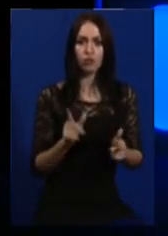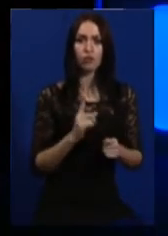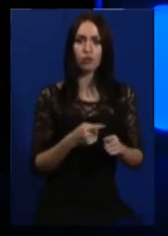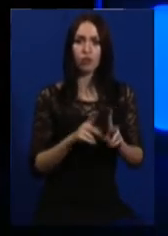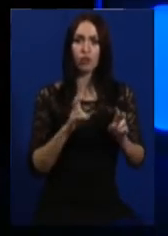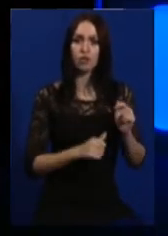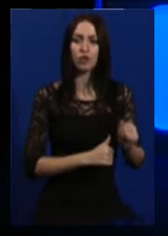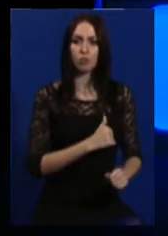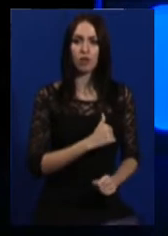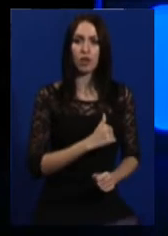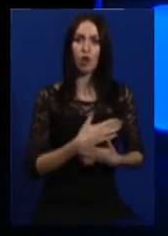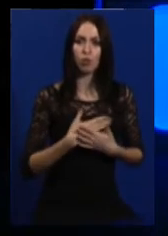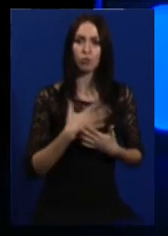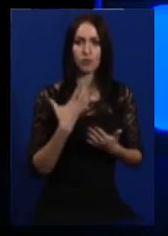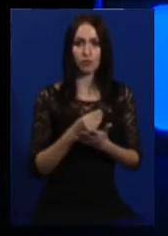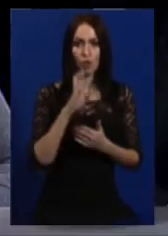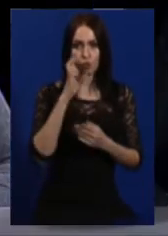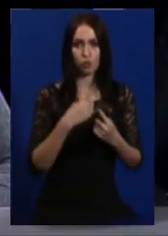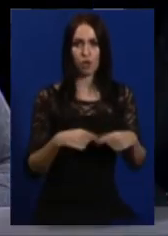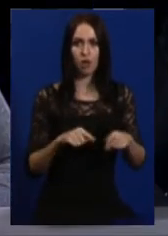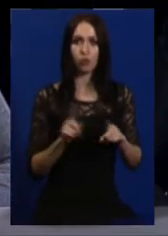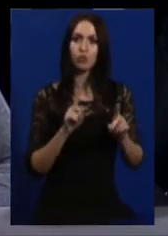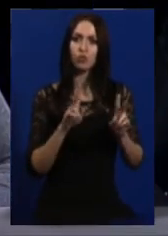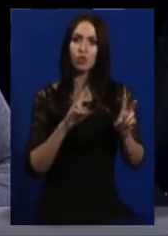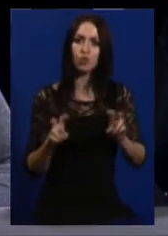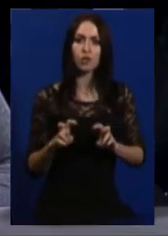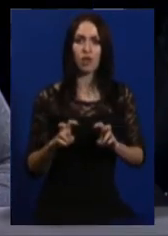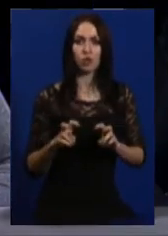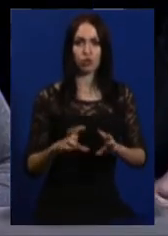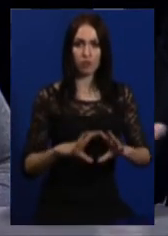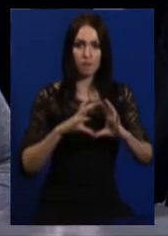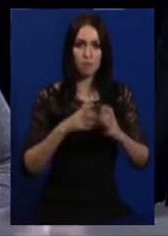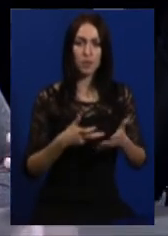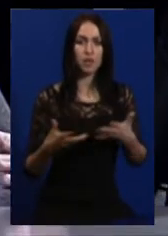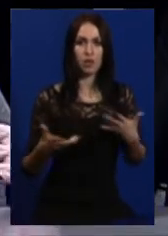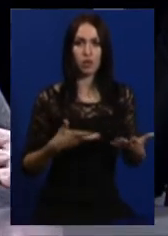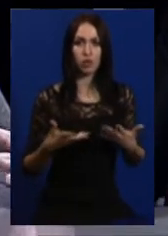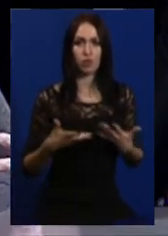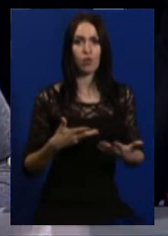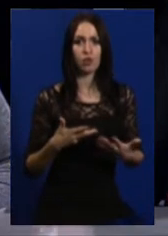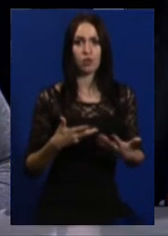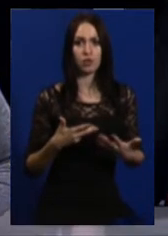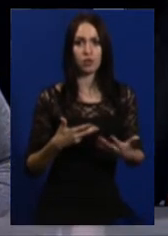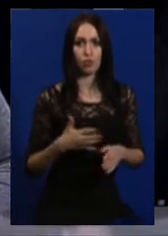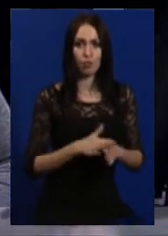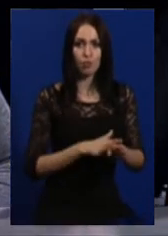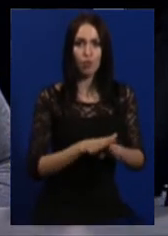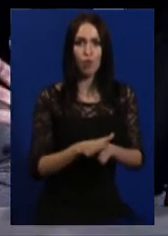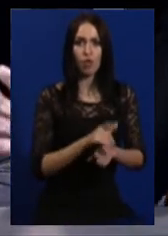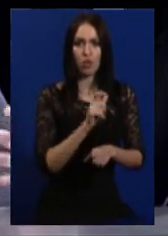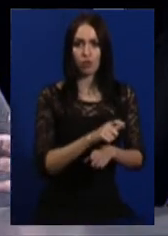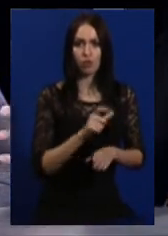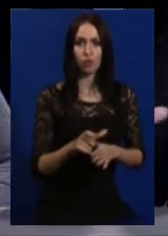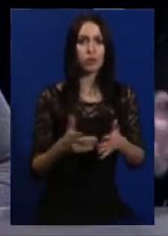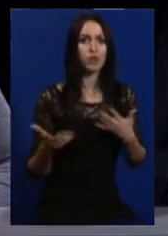что значит любить свою страну что значит в берег который попала людьми которые